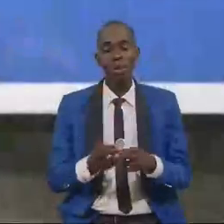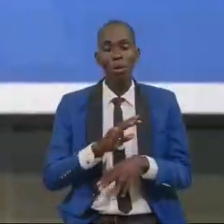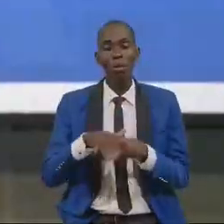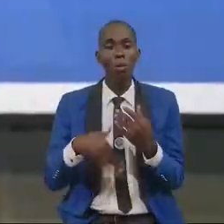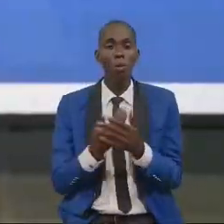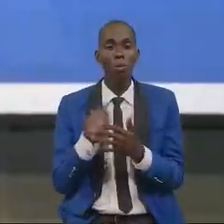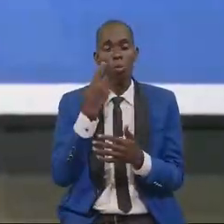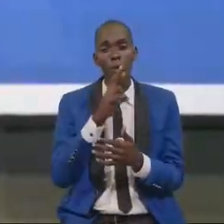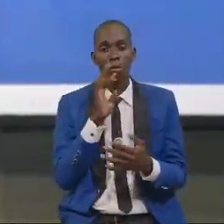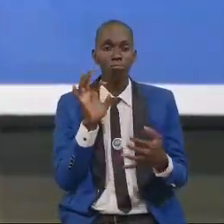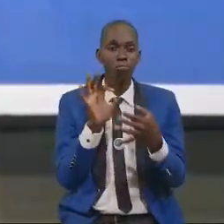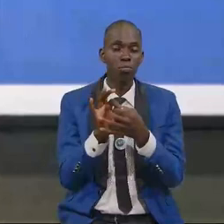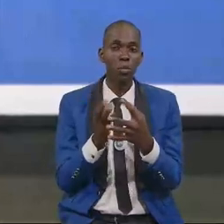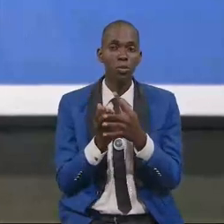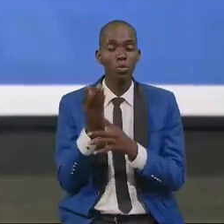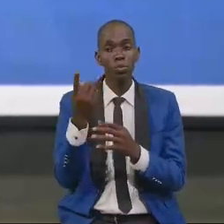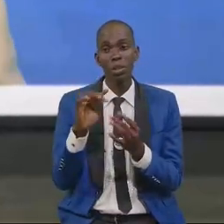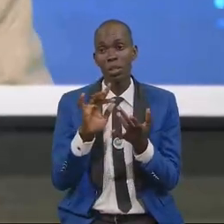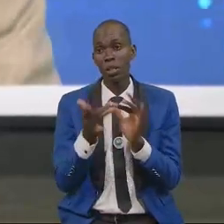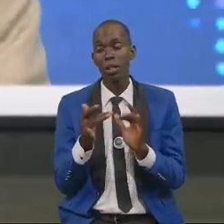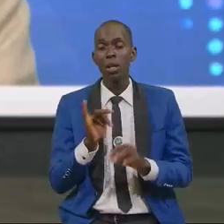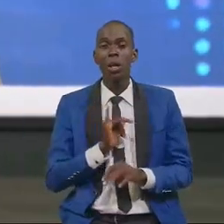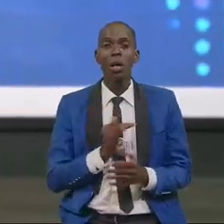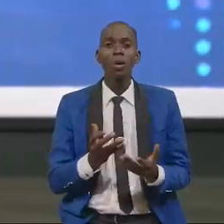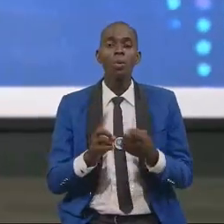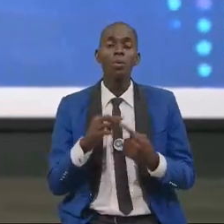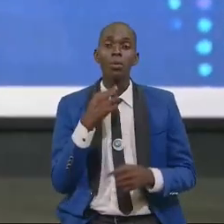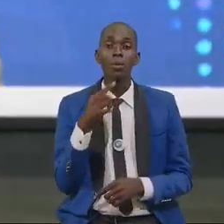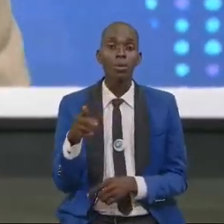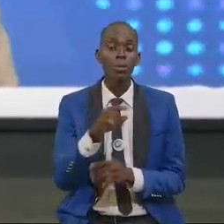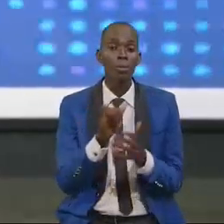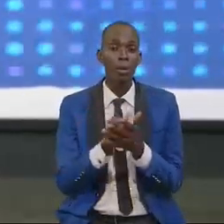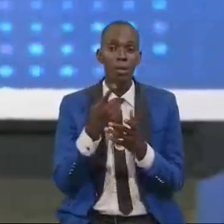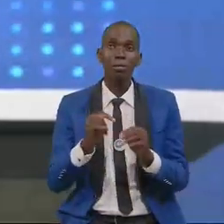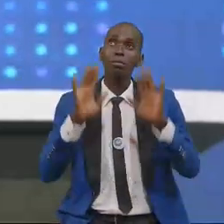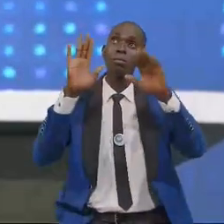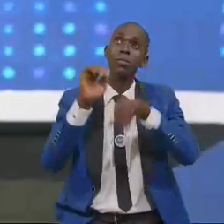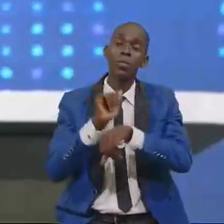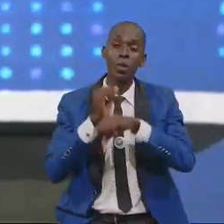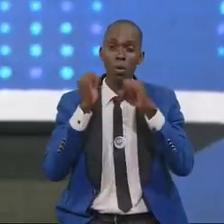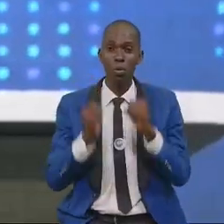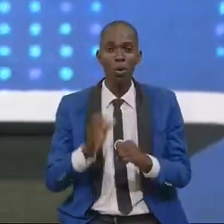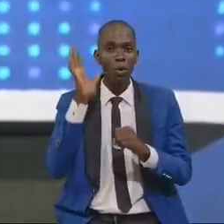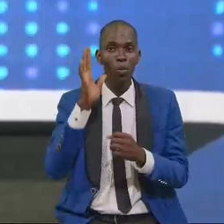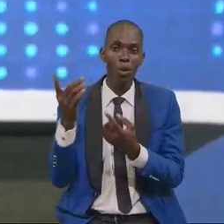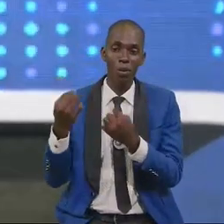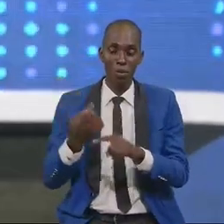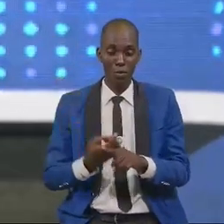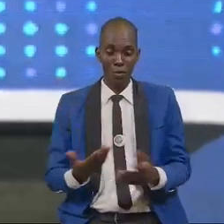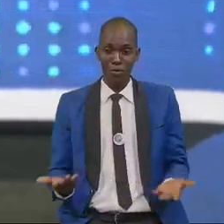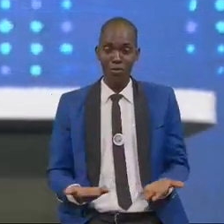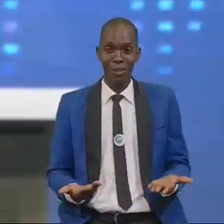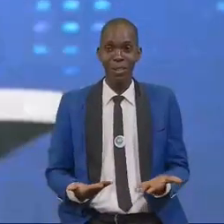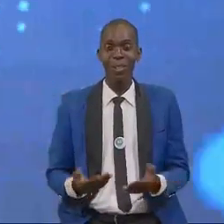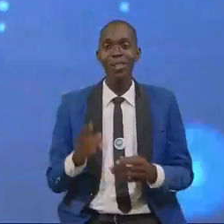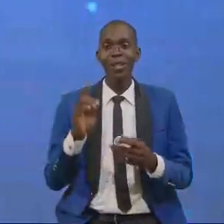ligne je veux vous dire que la puissance miraculeuse viendra du Lieu principal ici